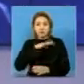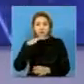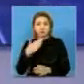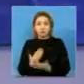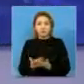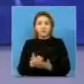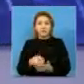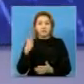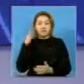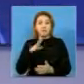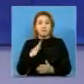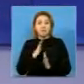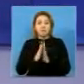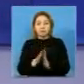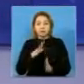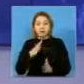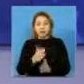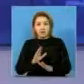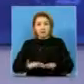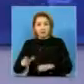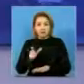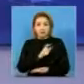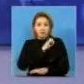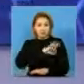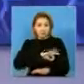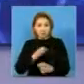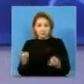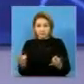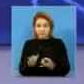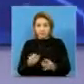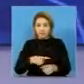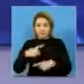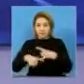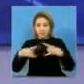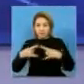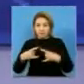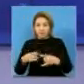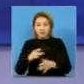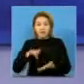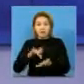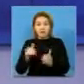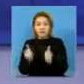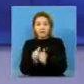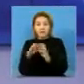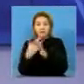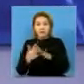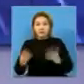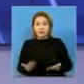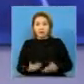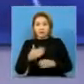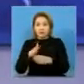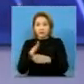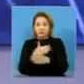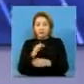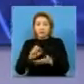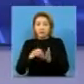Бір ғана талап нарық сұранысын қамтып халыққа пайдалы болуы қажет. Келесі бейнематериалда қала маңындағы ауыл тұрғындарын жартылай